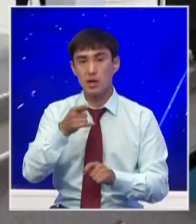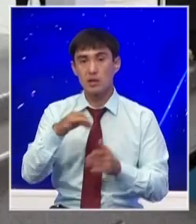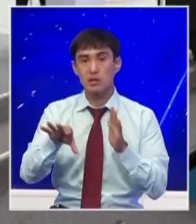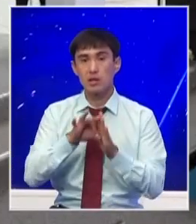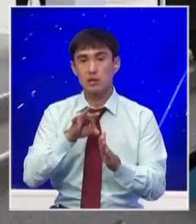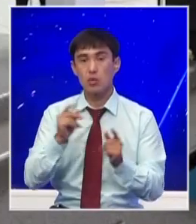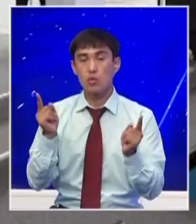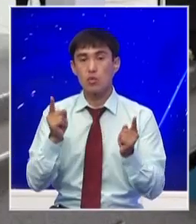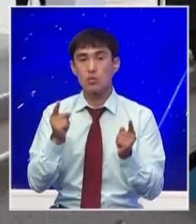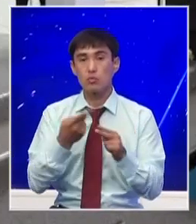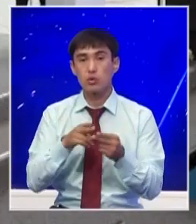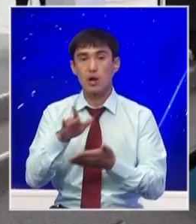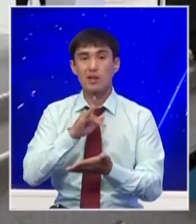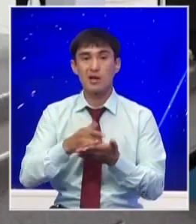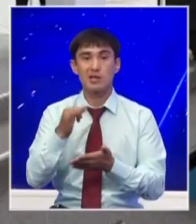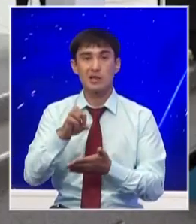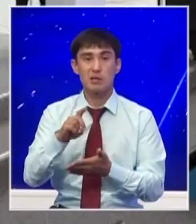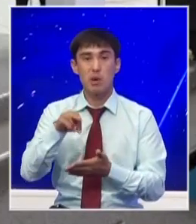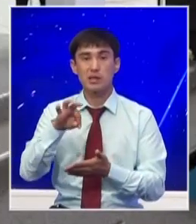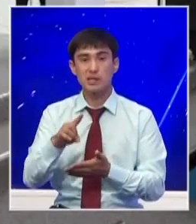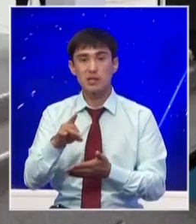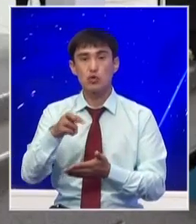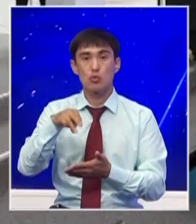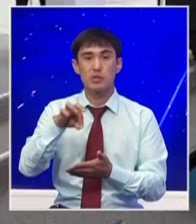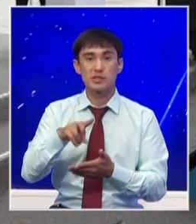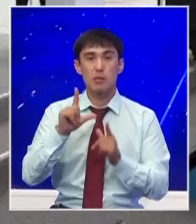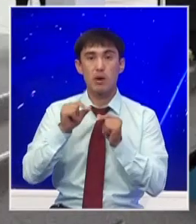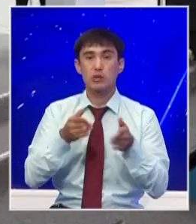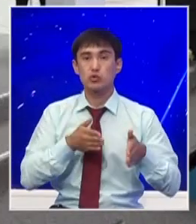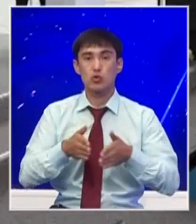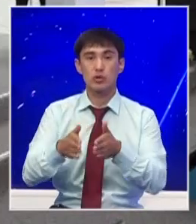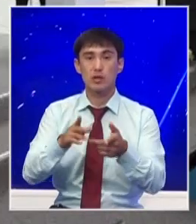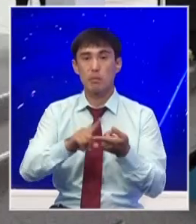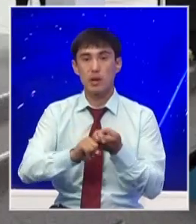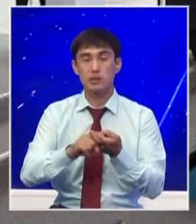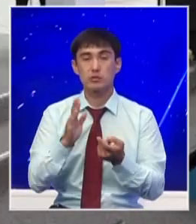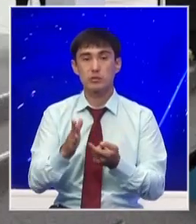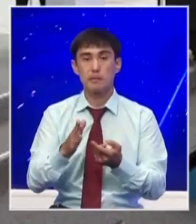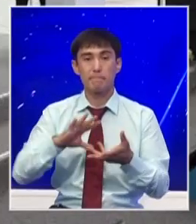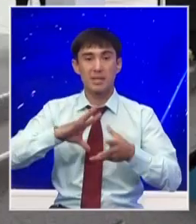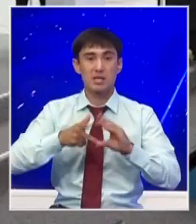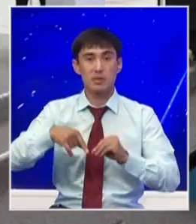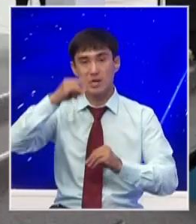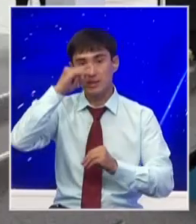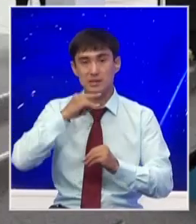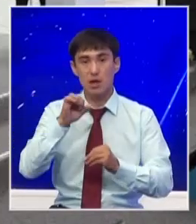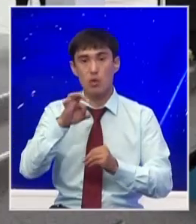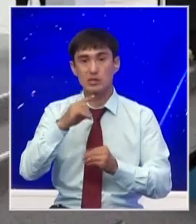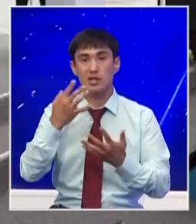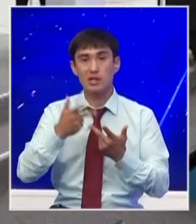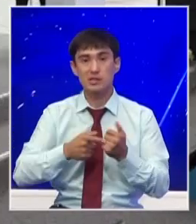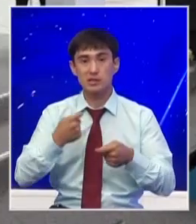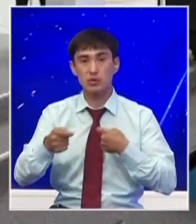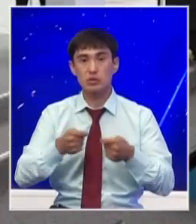таңдау кездейсоқ емес. Шаһар Иран, Пәкістан және Түркменстанға баратын жолдарды байланыстырып тұр. Жалпы Қазақстан-Ауғанстан